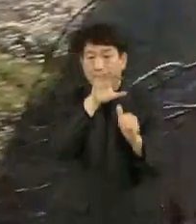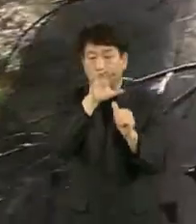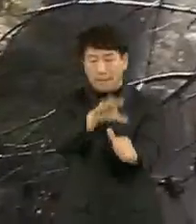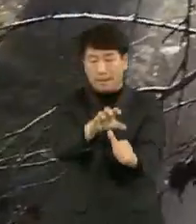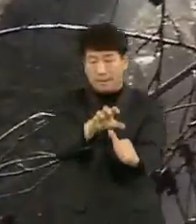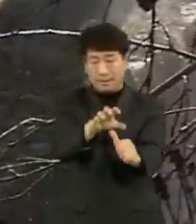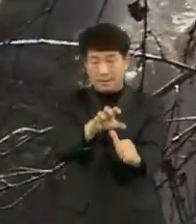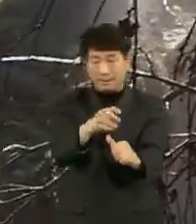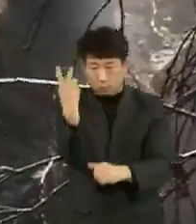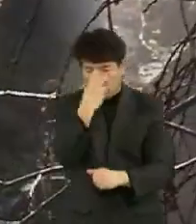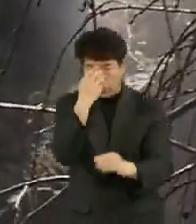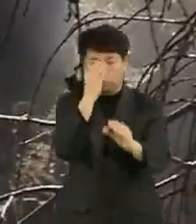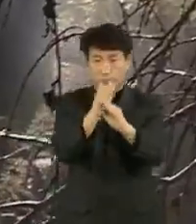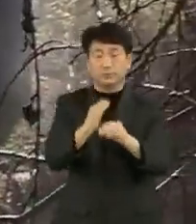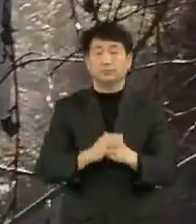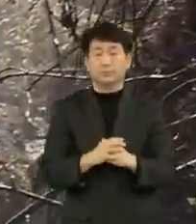예찰 활동을 벌이고 있습니다